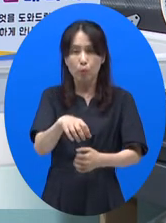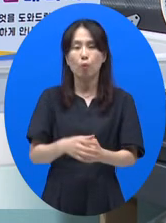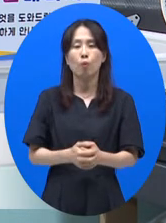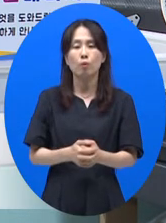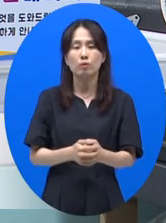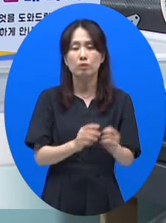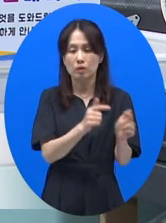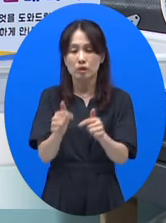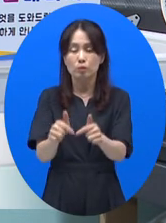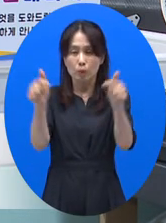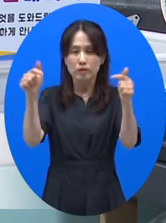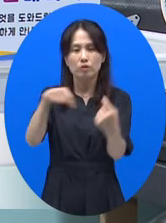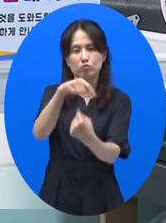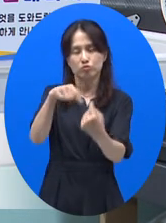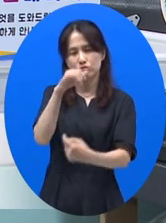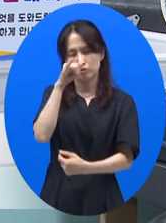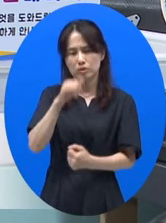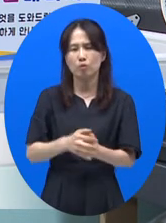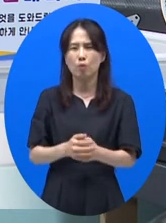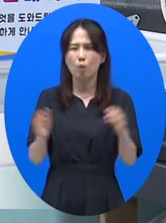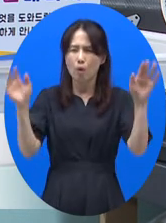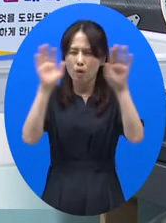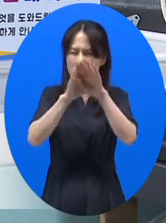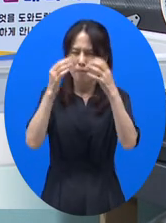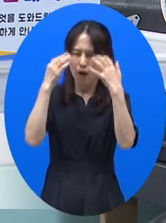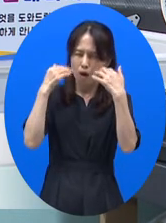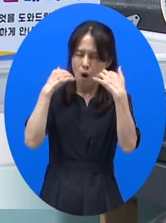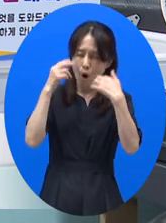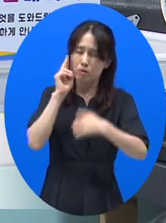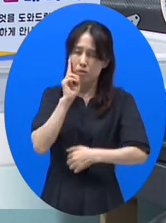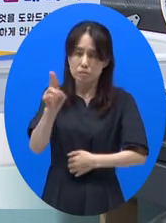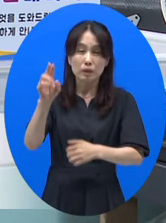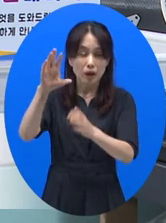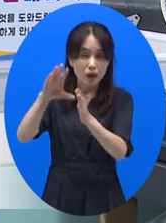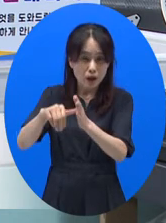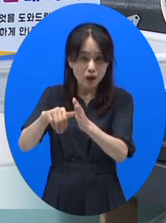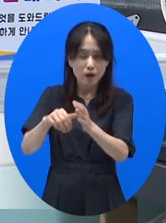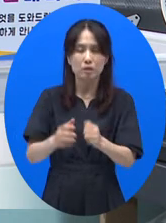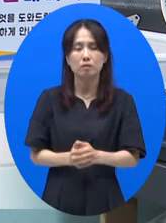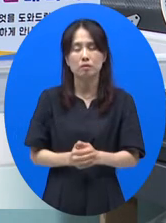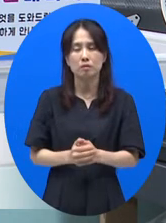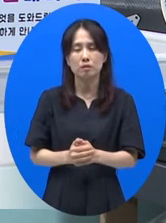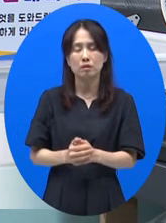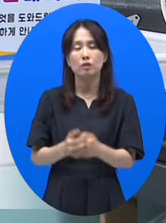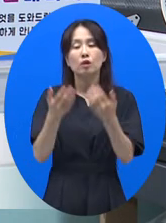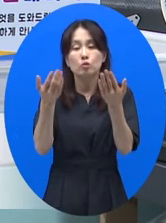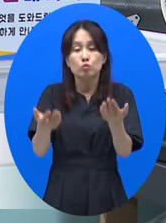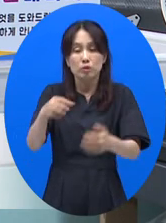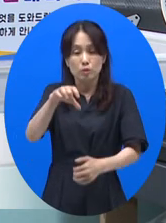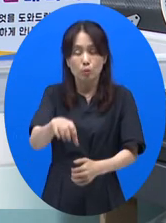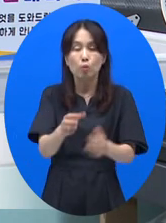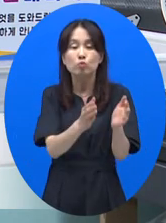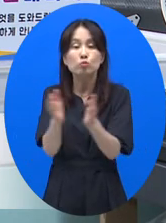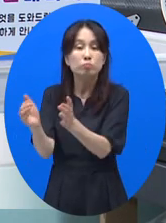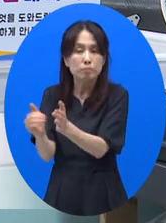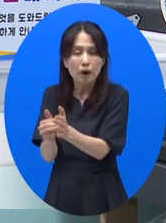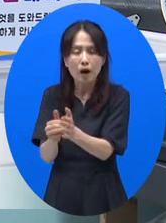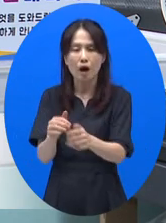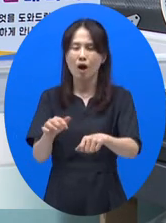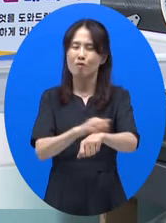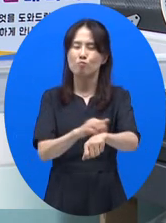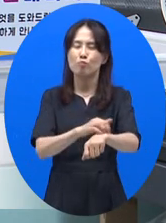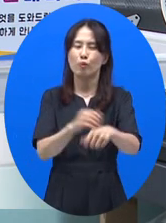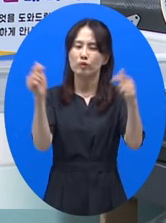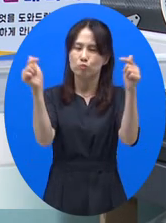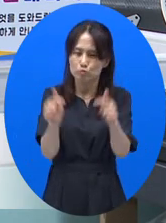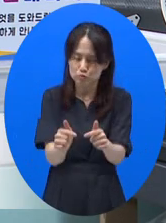시설들을 확대 운영하고 열대야 등이 왔을 때는 그분들이 쉴수 있는 공간을 마련하여 불편함이